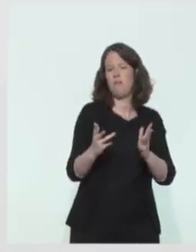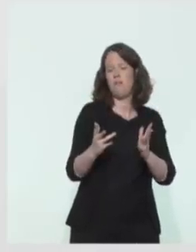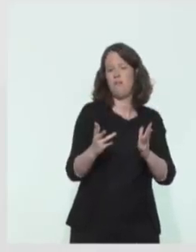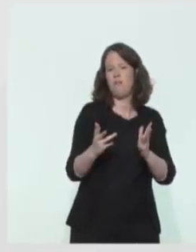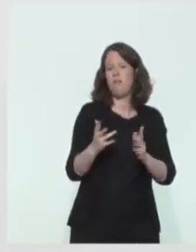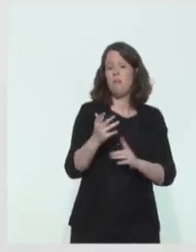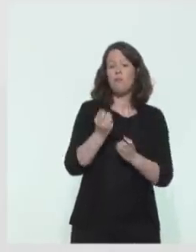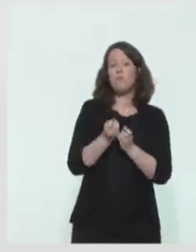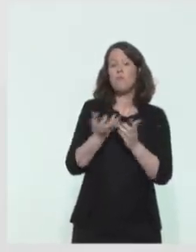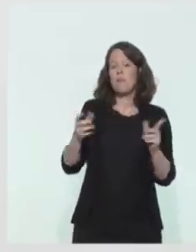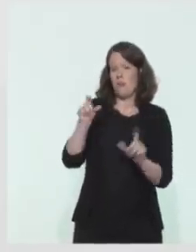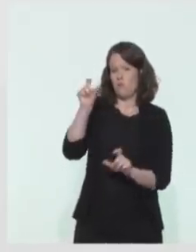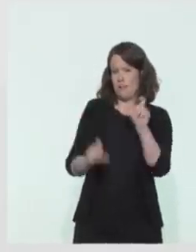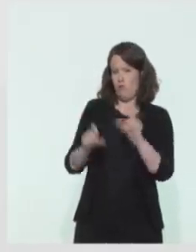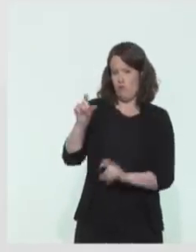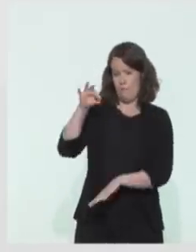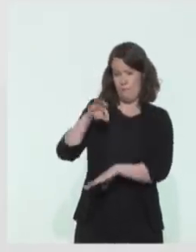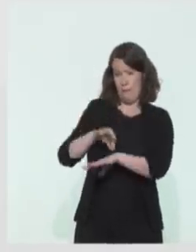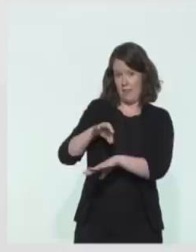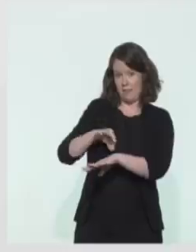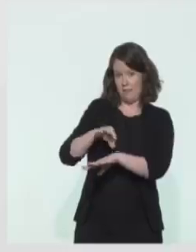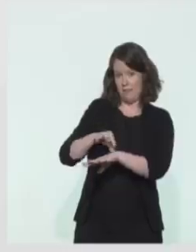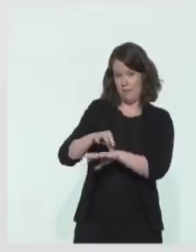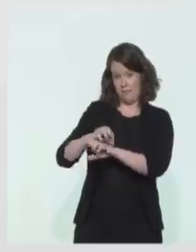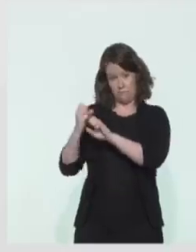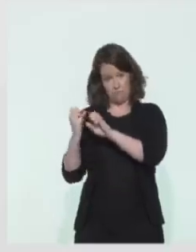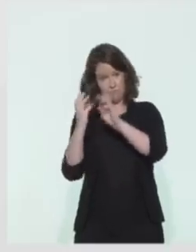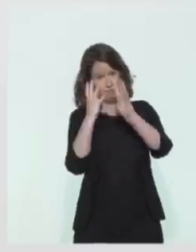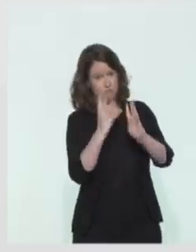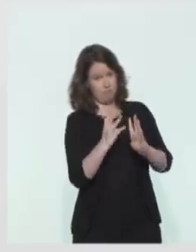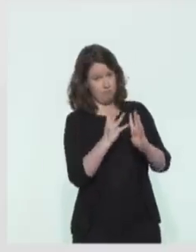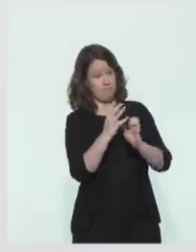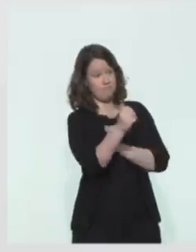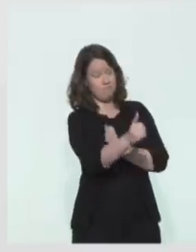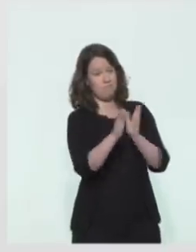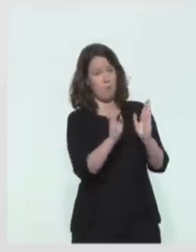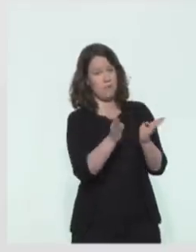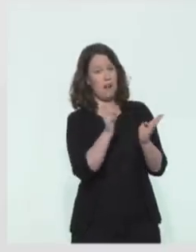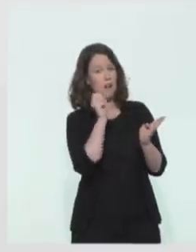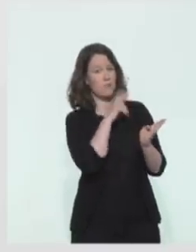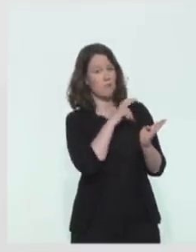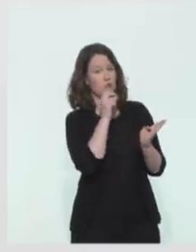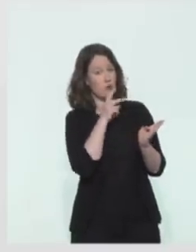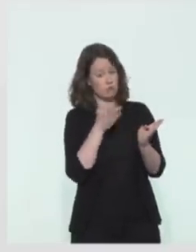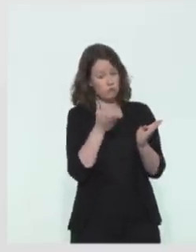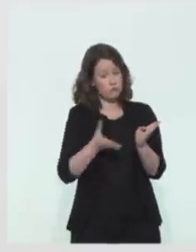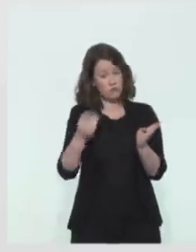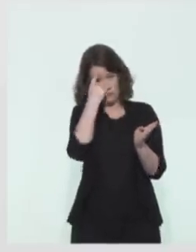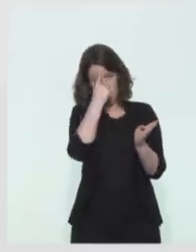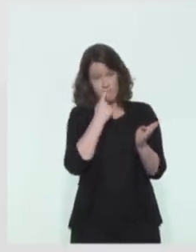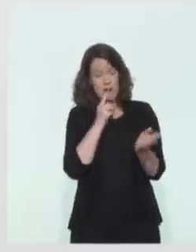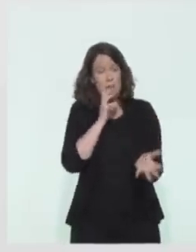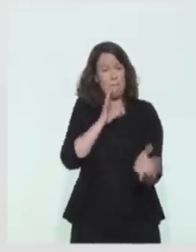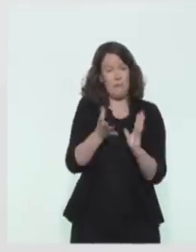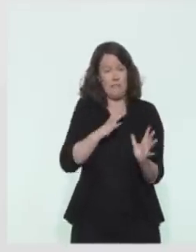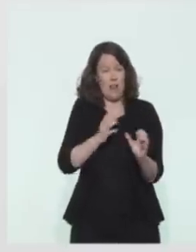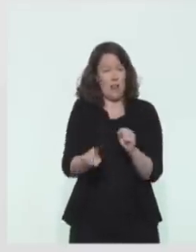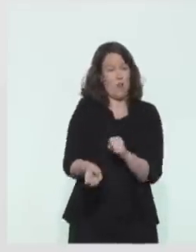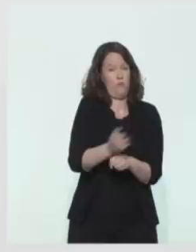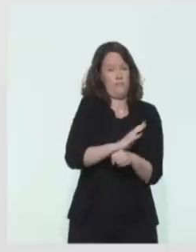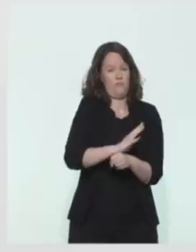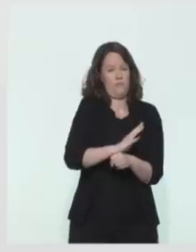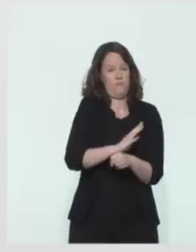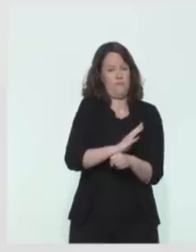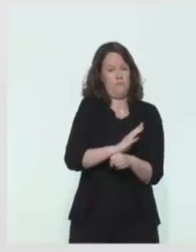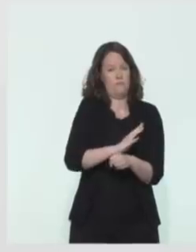des patients qui s'adressent aux urgences de leur hôpital pour une suspicion d'infection à coronavirus, exprimée en